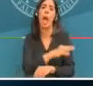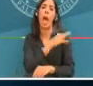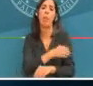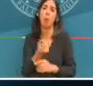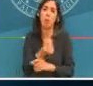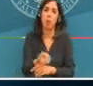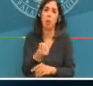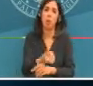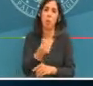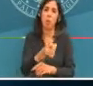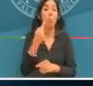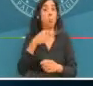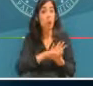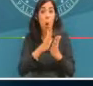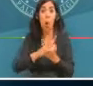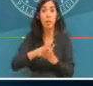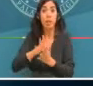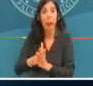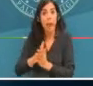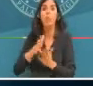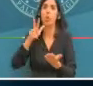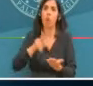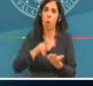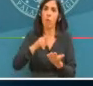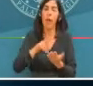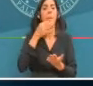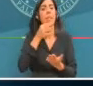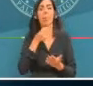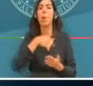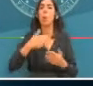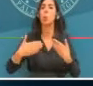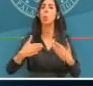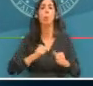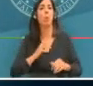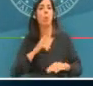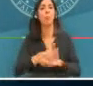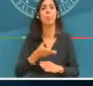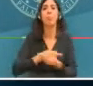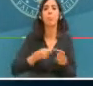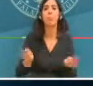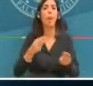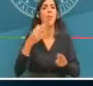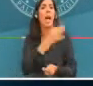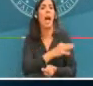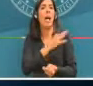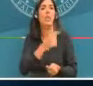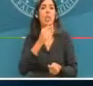vaccini alle categorie sociali più fragili agli operatori sanitari che sono più esposti al pericolo